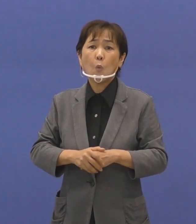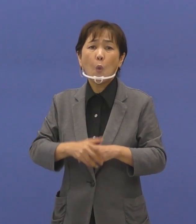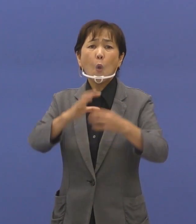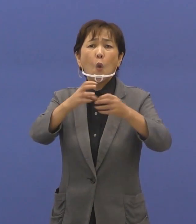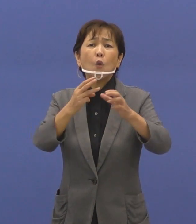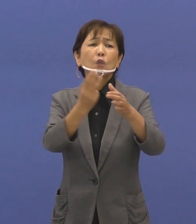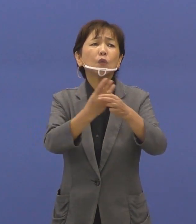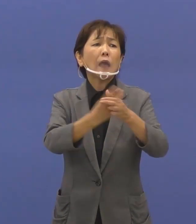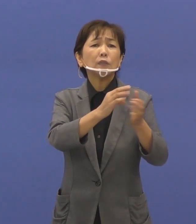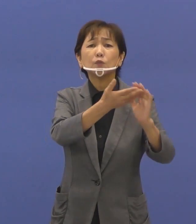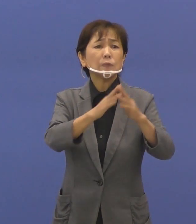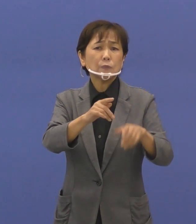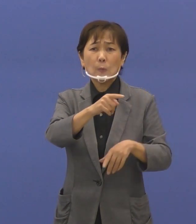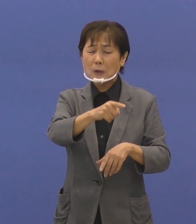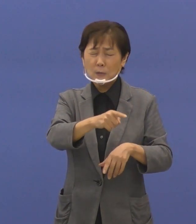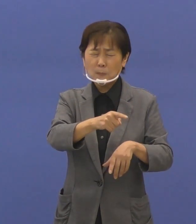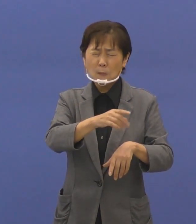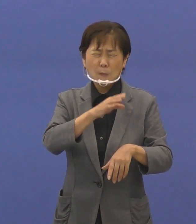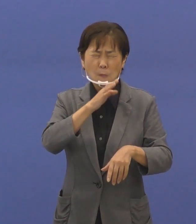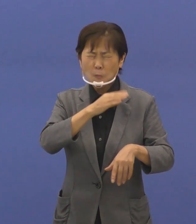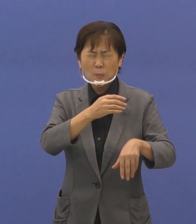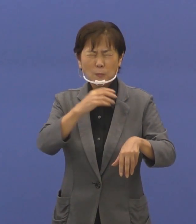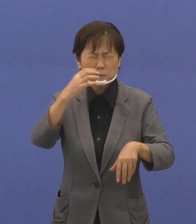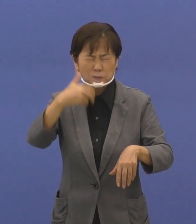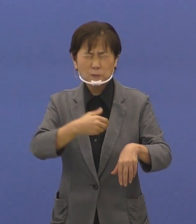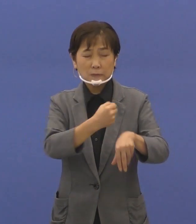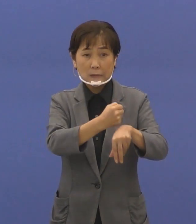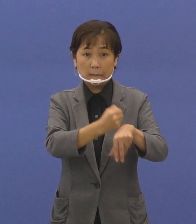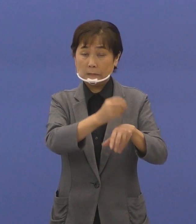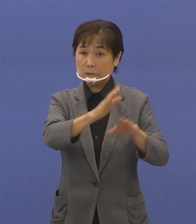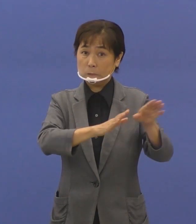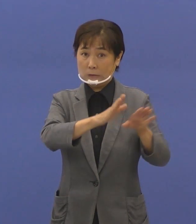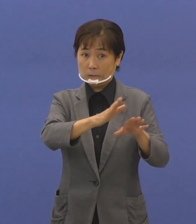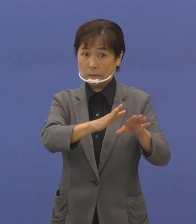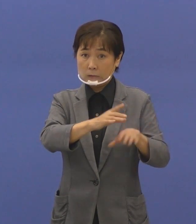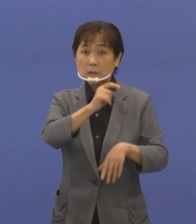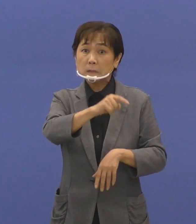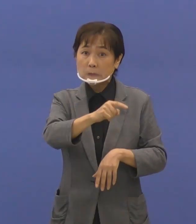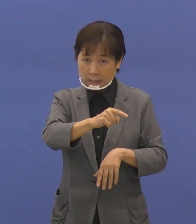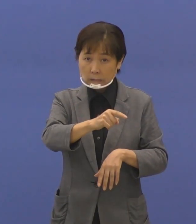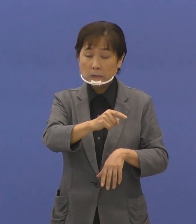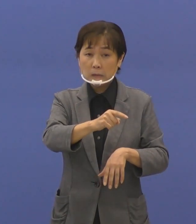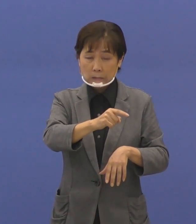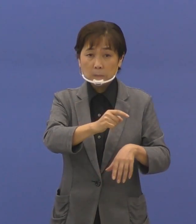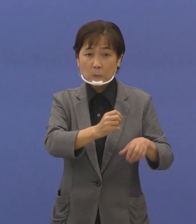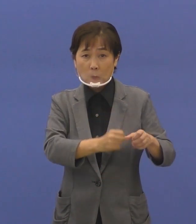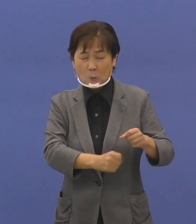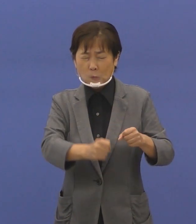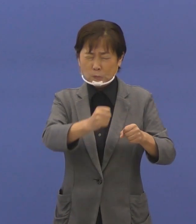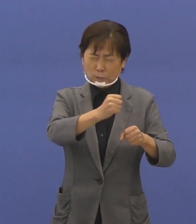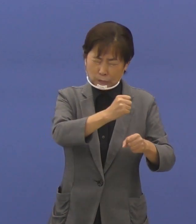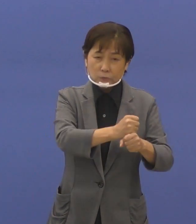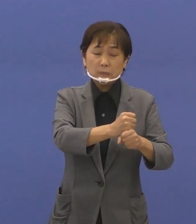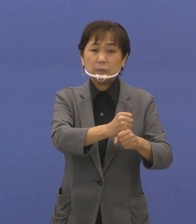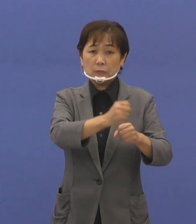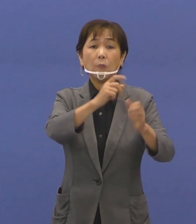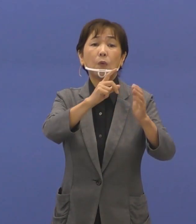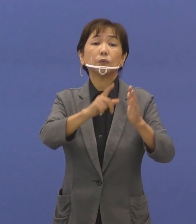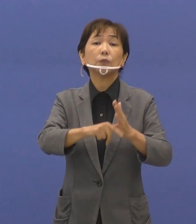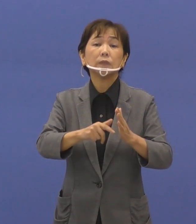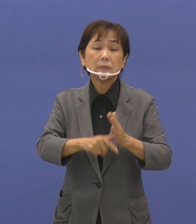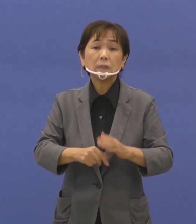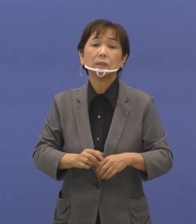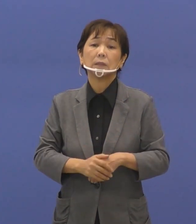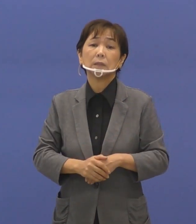的にこう大きな被害を受けたんですが、そこからの復旧の中でこう今までなか